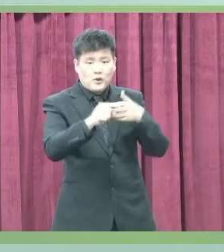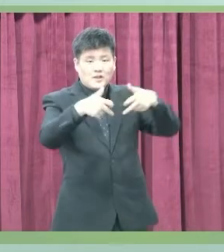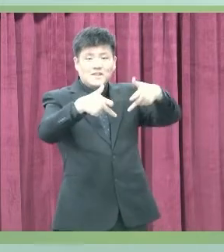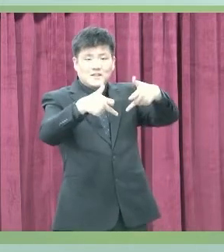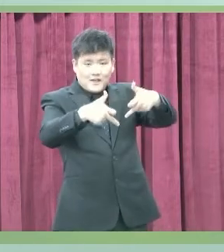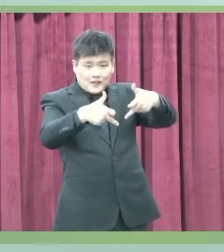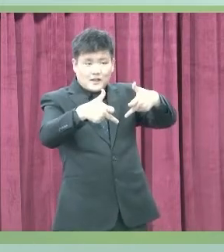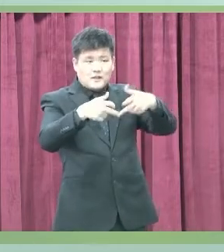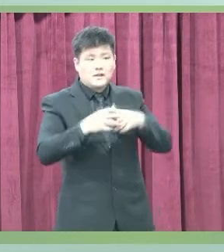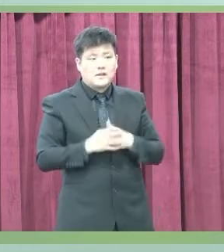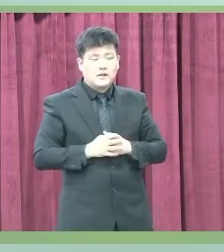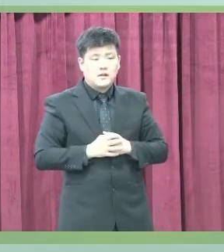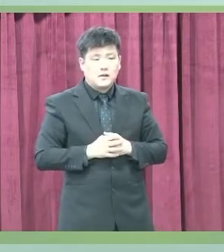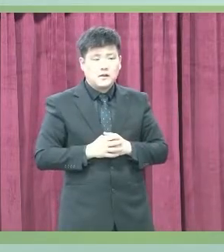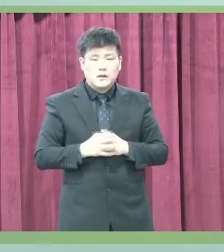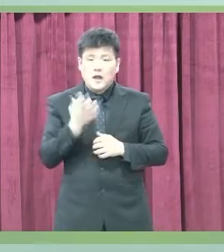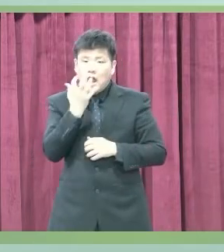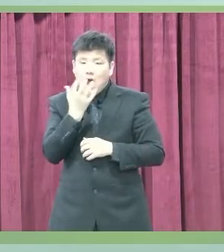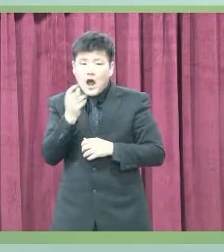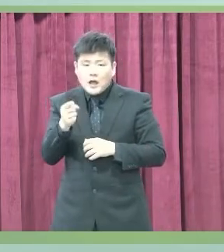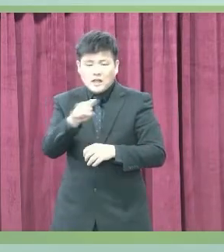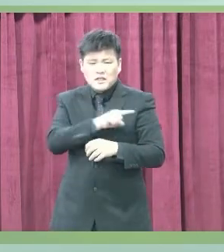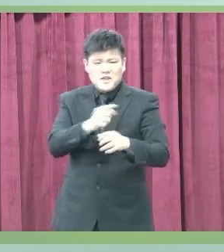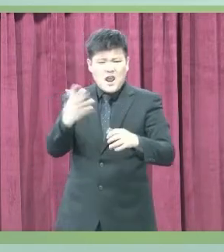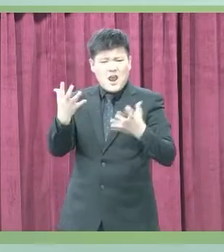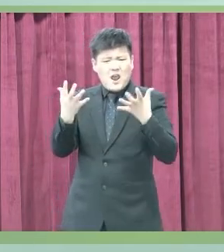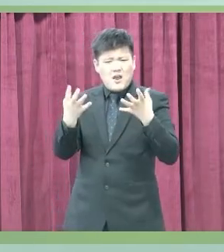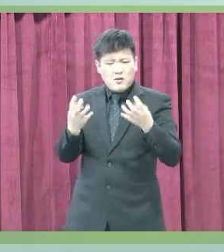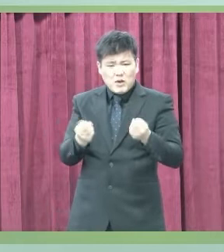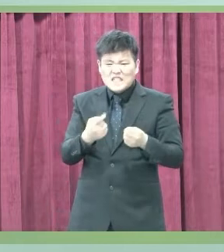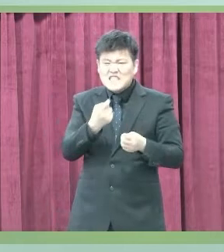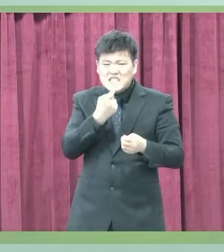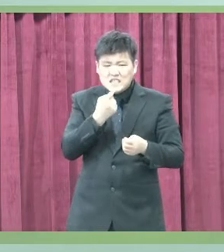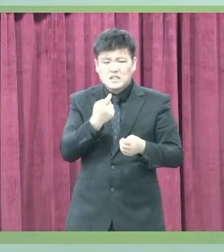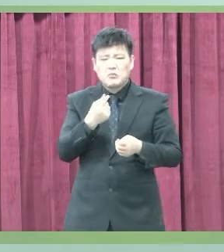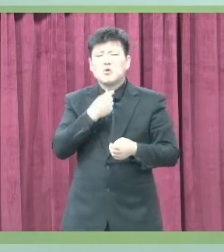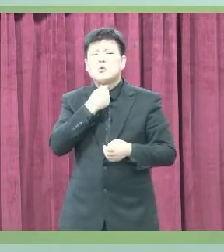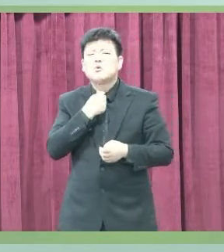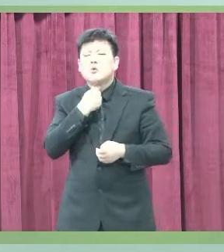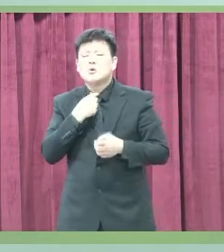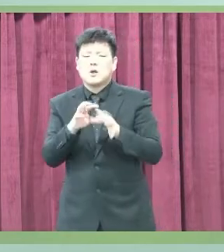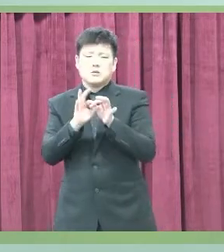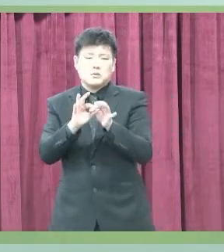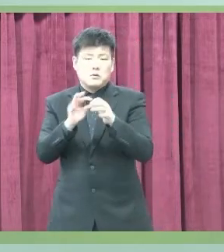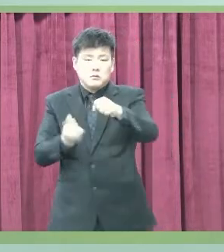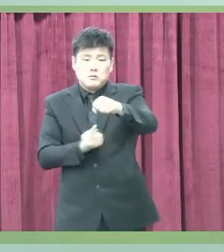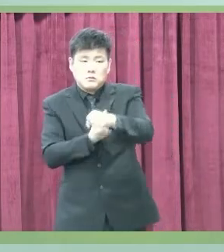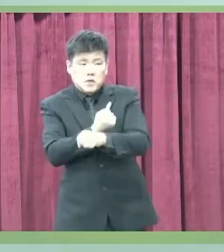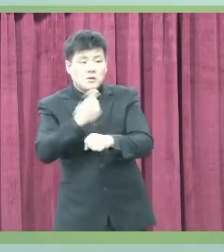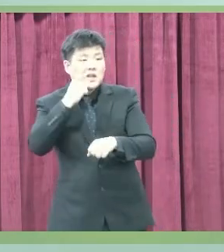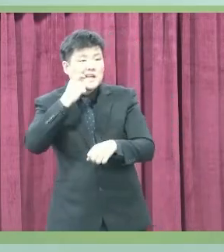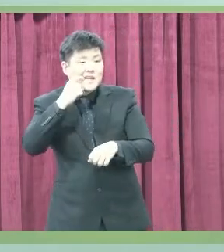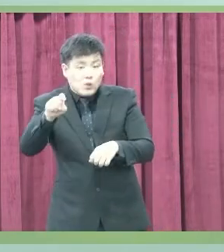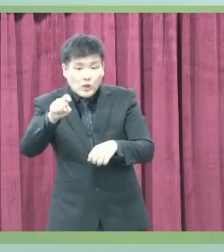장애인들이 장애인 비장애인이 가장 많이 가지고 있는 질환이 치과 질환하고 기관지염인데 그 외에 보시면 노란색을